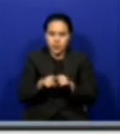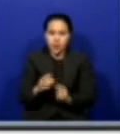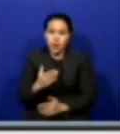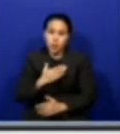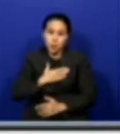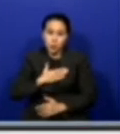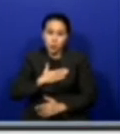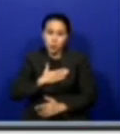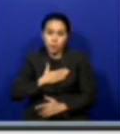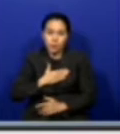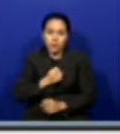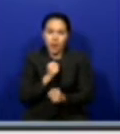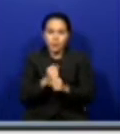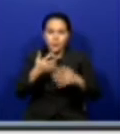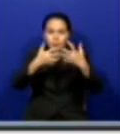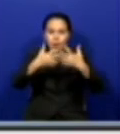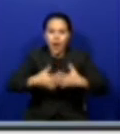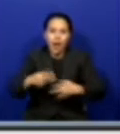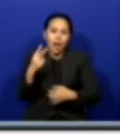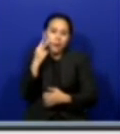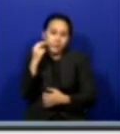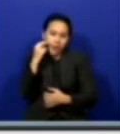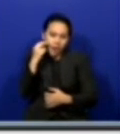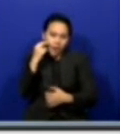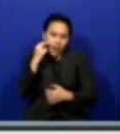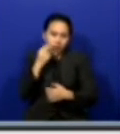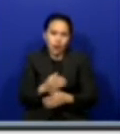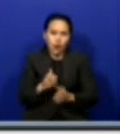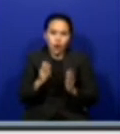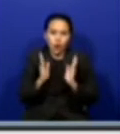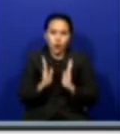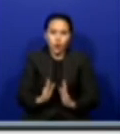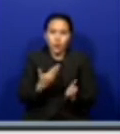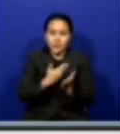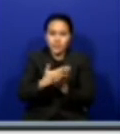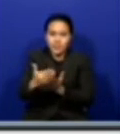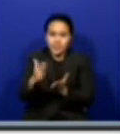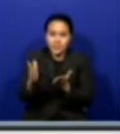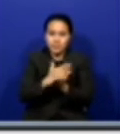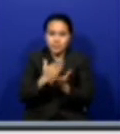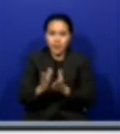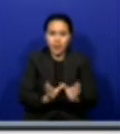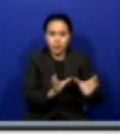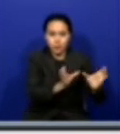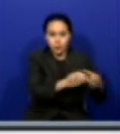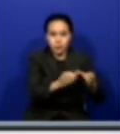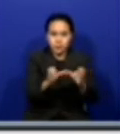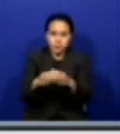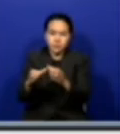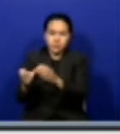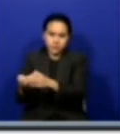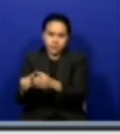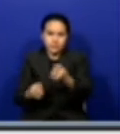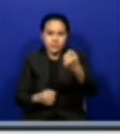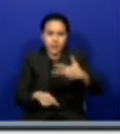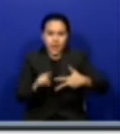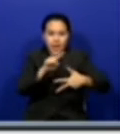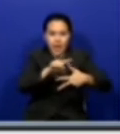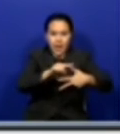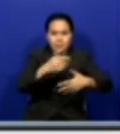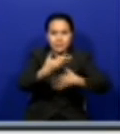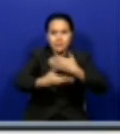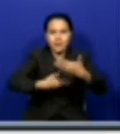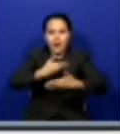งน้ำแข็งเนี่ยผมแบ่งกลุ่มลูกค้าออกเป็น3ส่วนแล้วกันจะได้เข้าใจกันนะ1ก็คือร้านค้าปลีก2